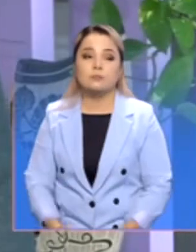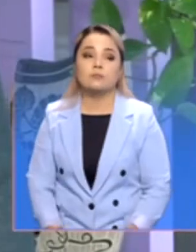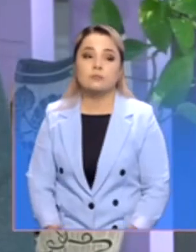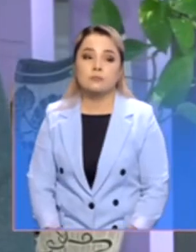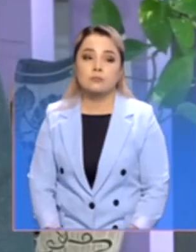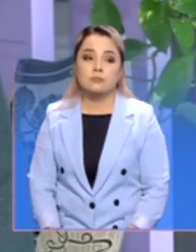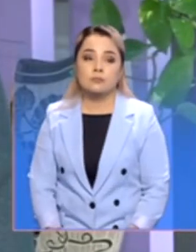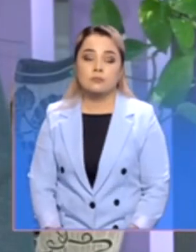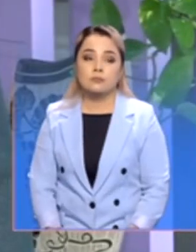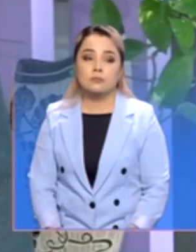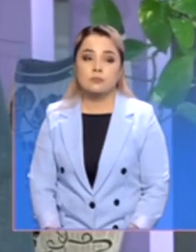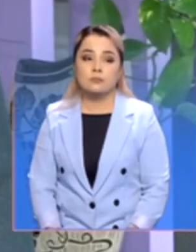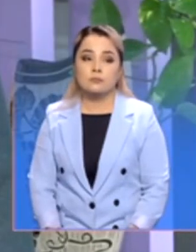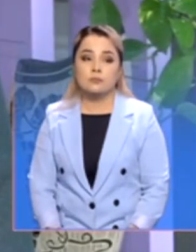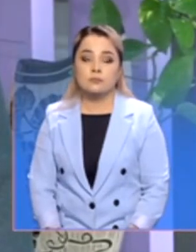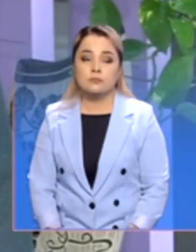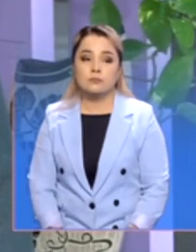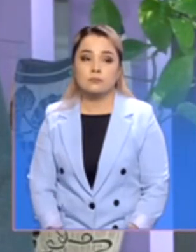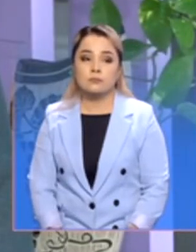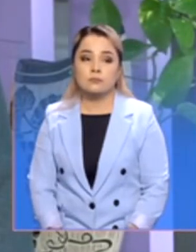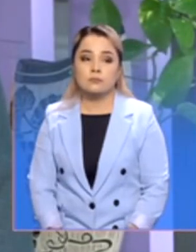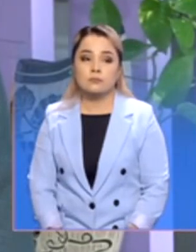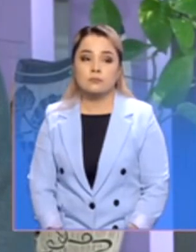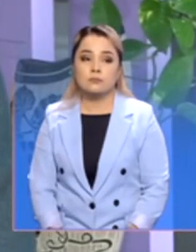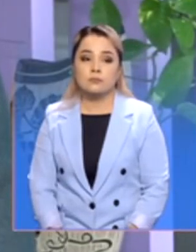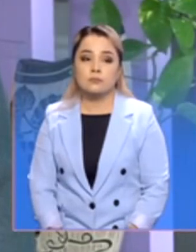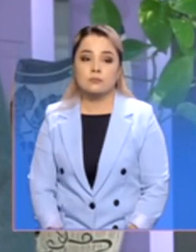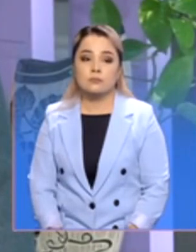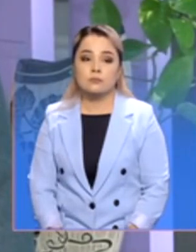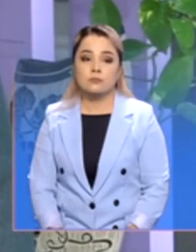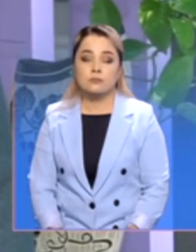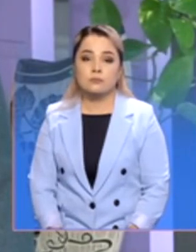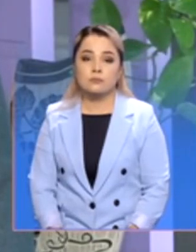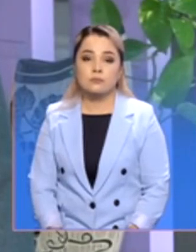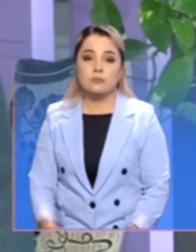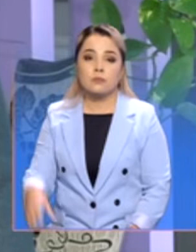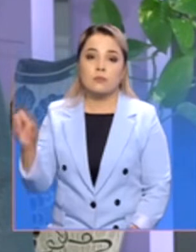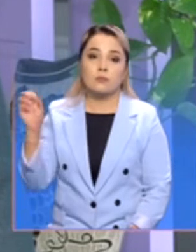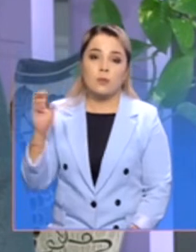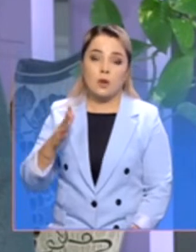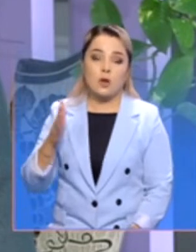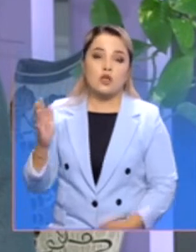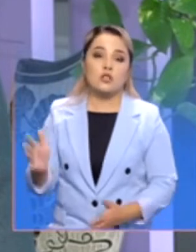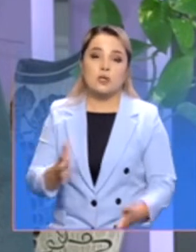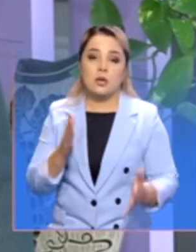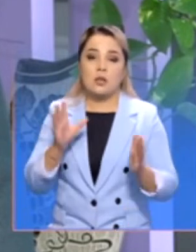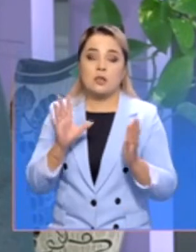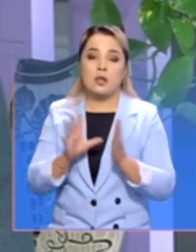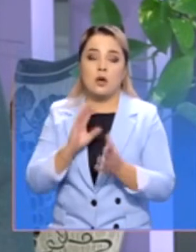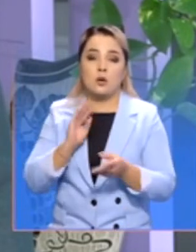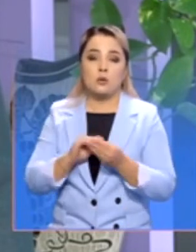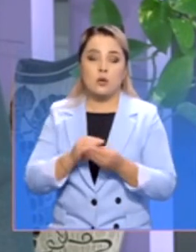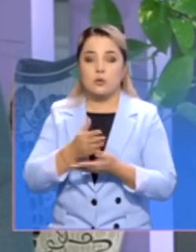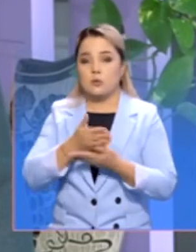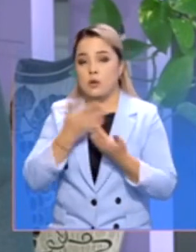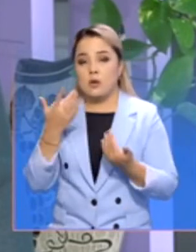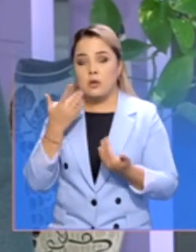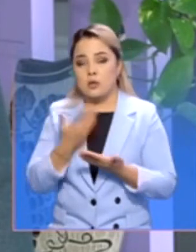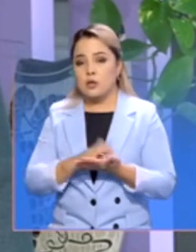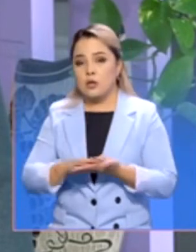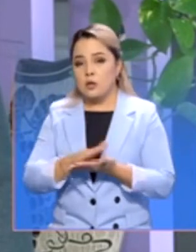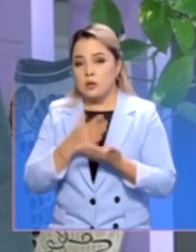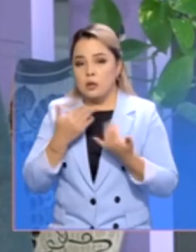и солнце, и ветер, это бывает не постоянно. Күн және жел энергиясы өте тұрақсыз. Оған барлық